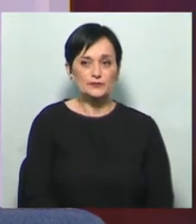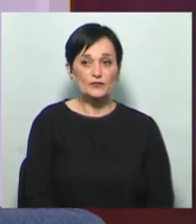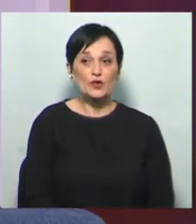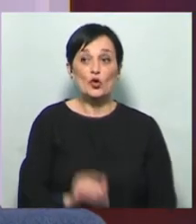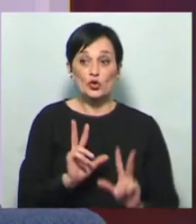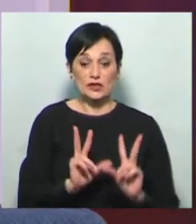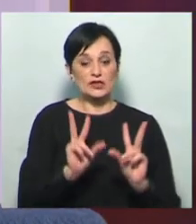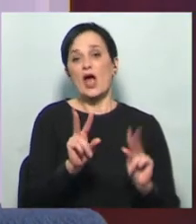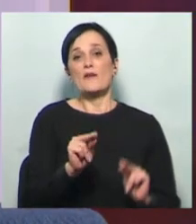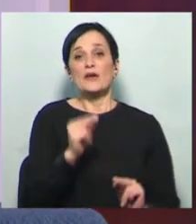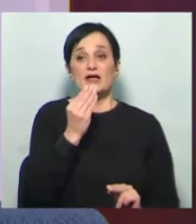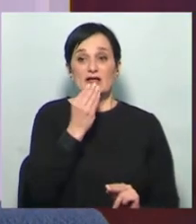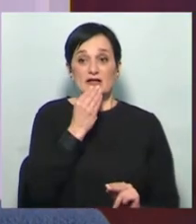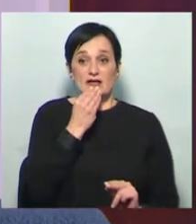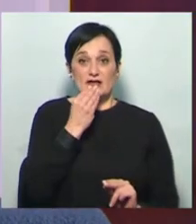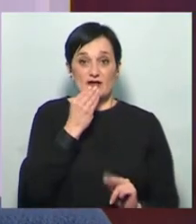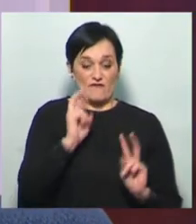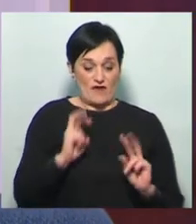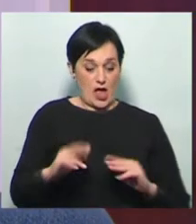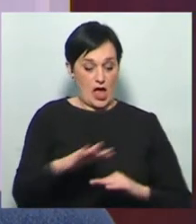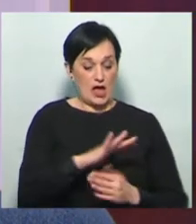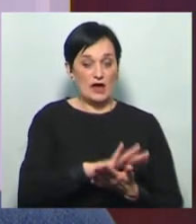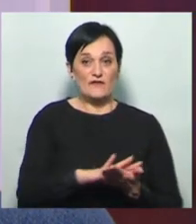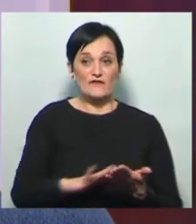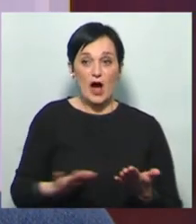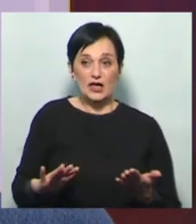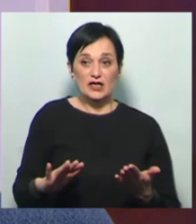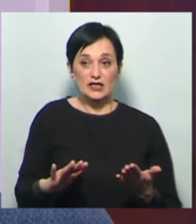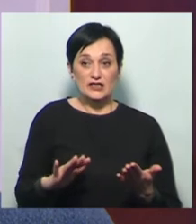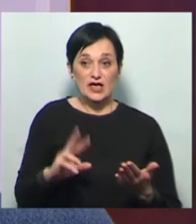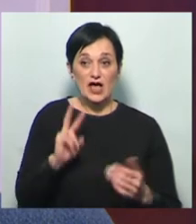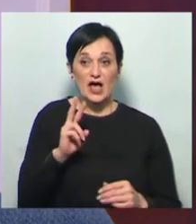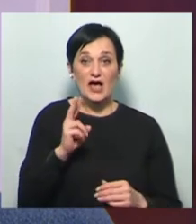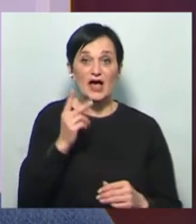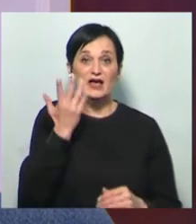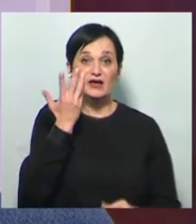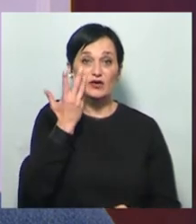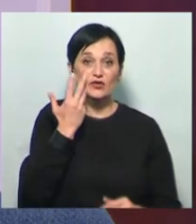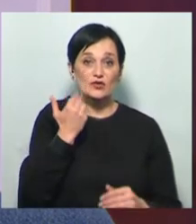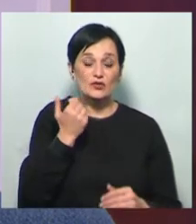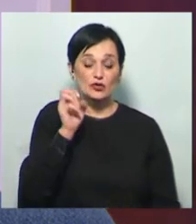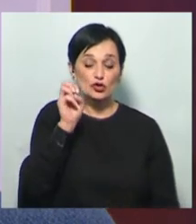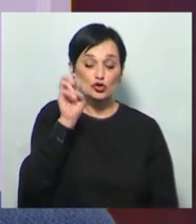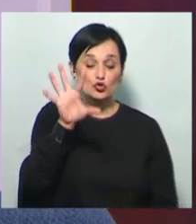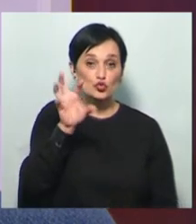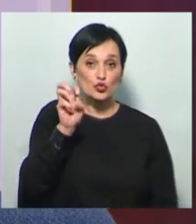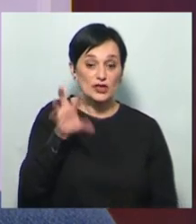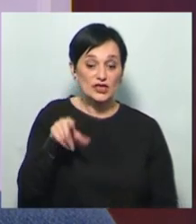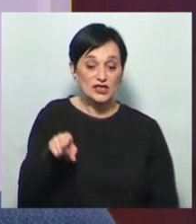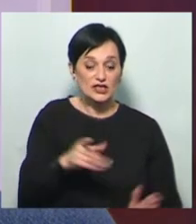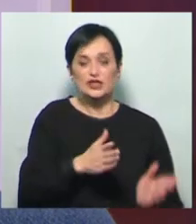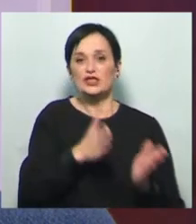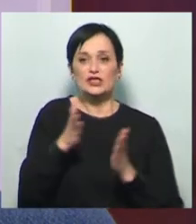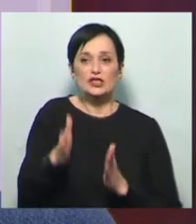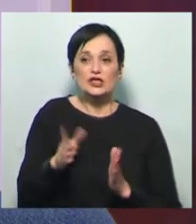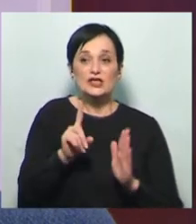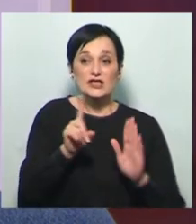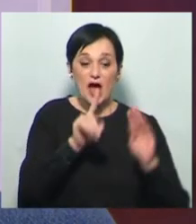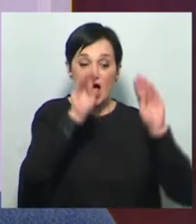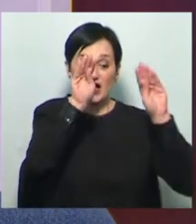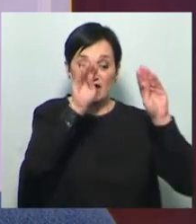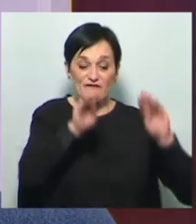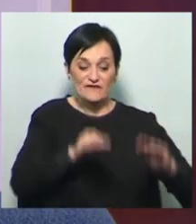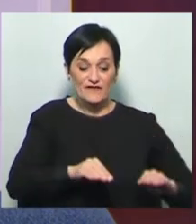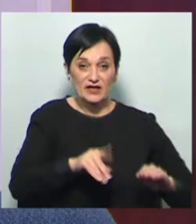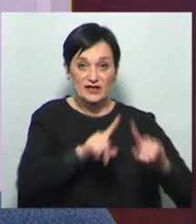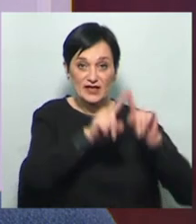როგორც დაგვიდით, კვების ზონით ვაგრძელებთ და ვიდრე უშუალოდ შუქნიშანთან გადავინაცვლებთ, რა გვიწერია დაფაზე, აი ეს